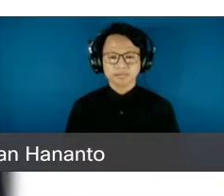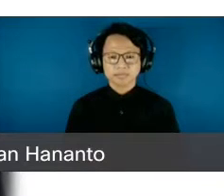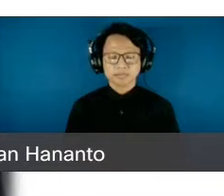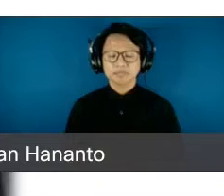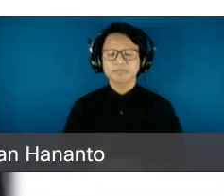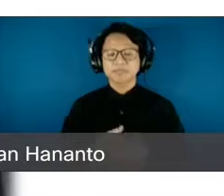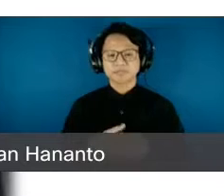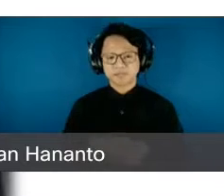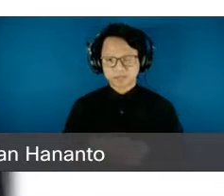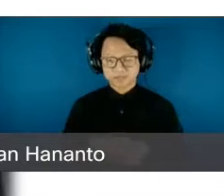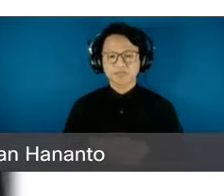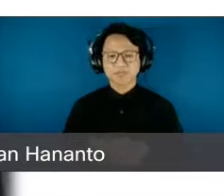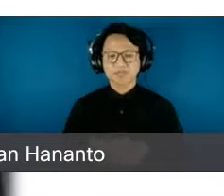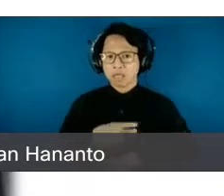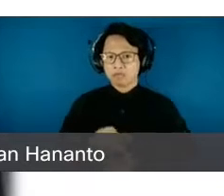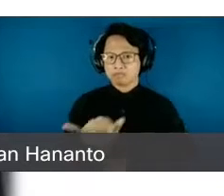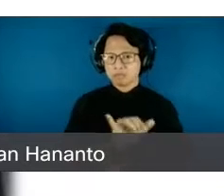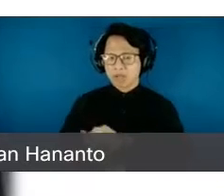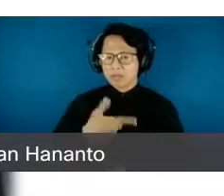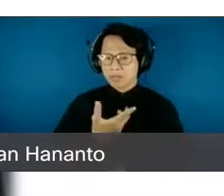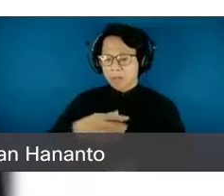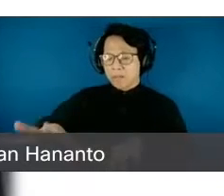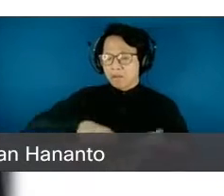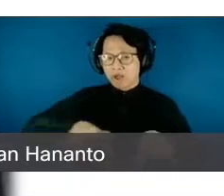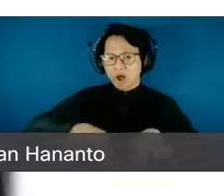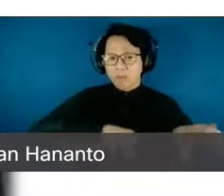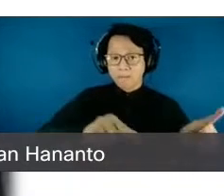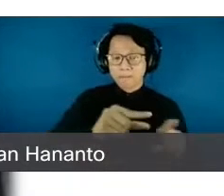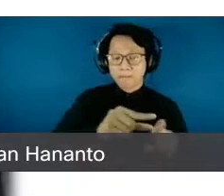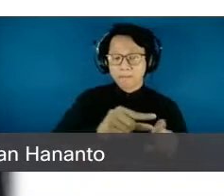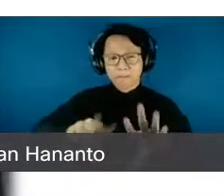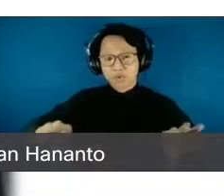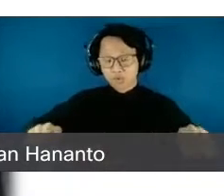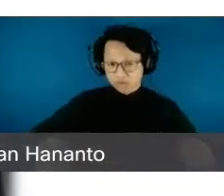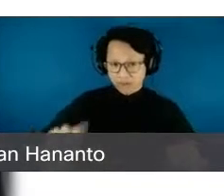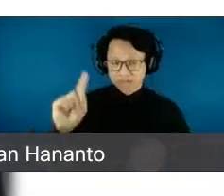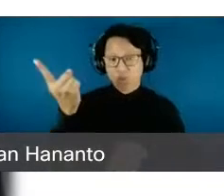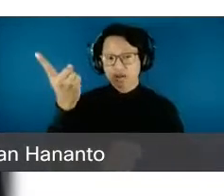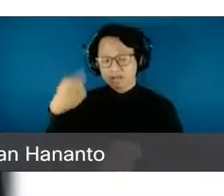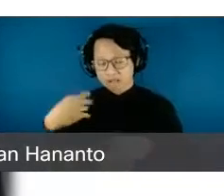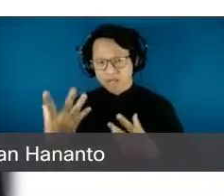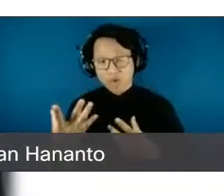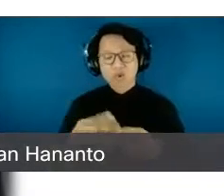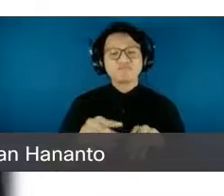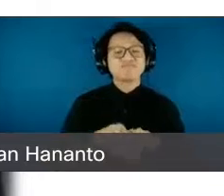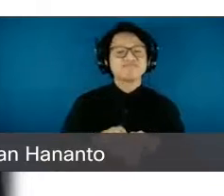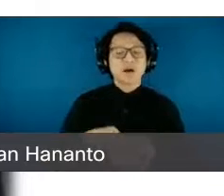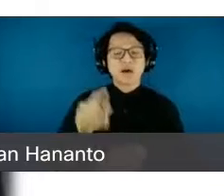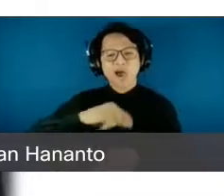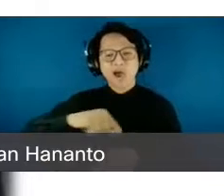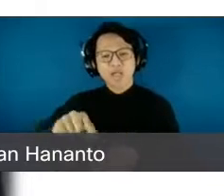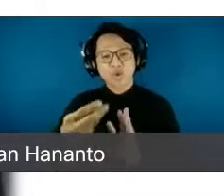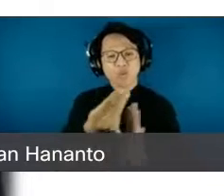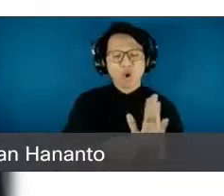Kemudian juga di saat yang sama, berusaha menjangkau banyak perusahaan-perusahaan, sektor private, institusi finansial, untuk juga membuka